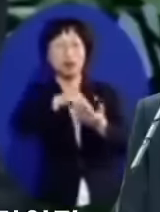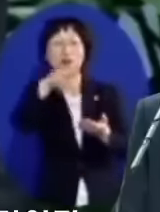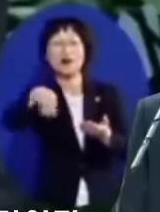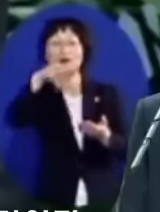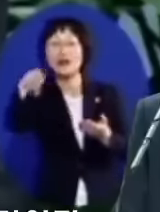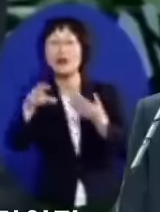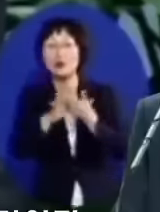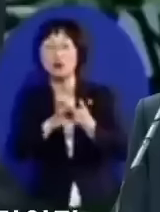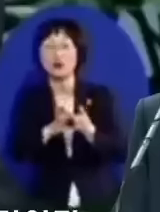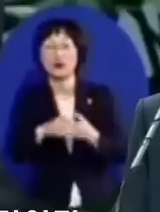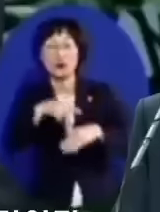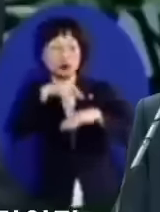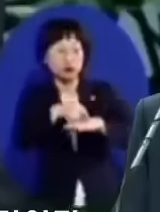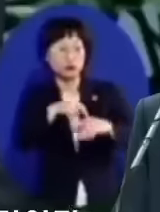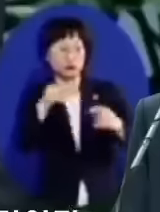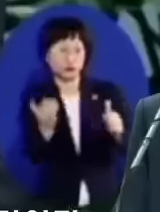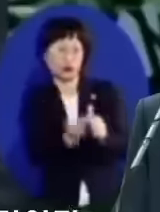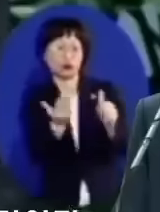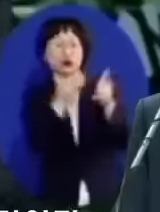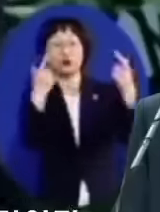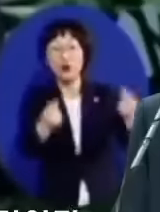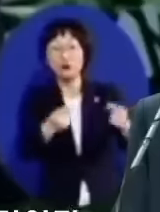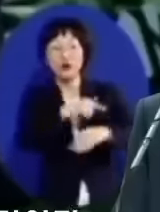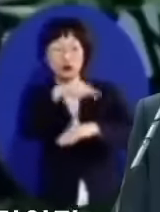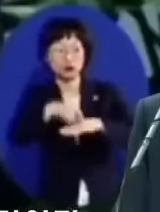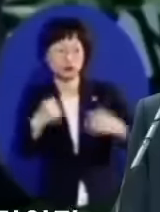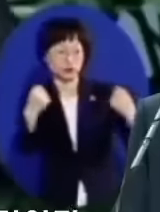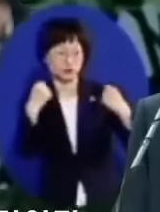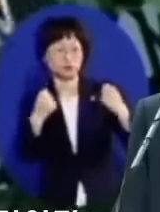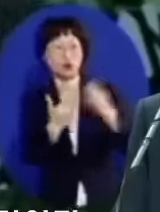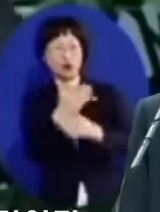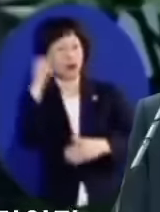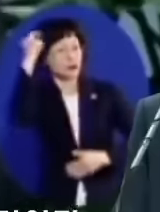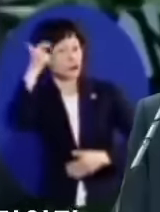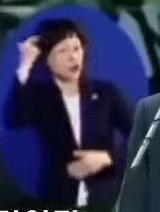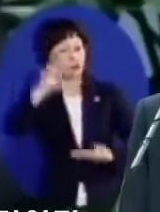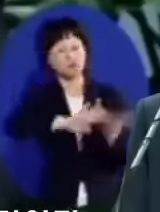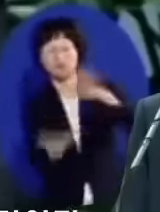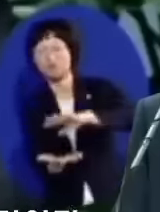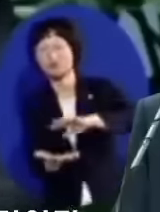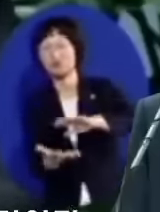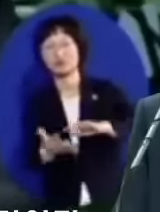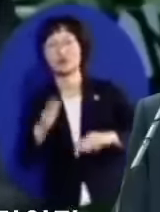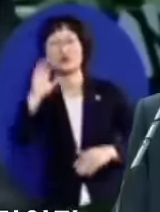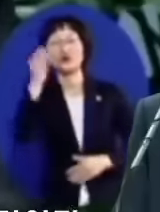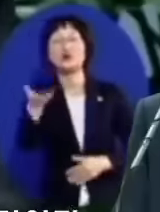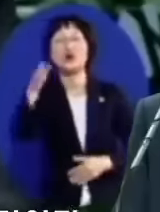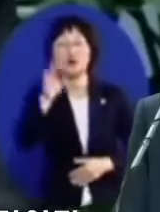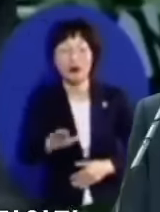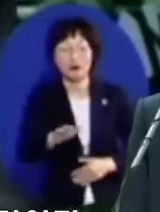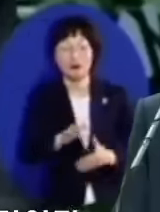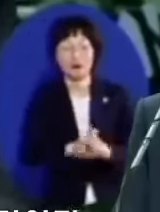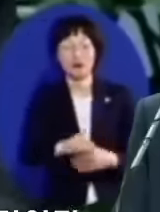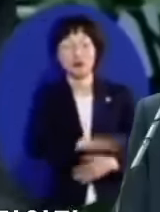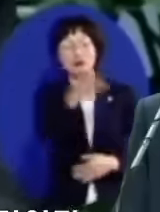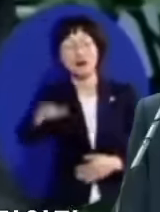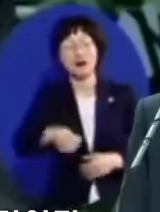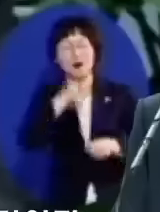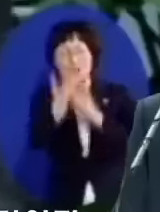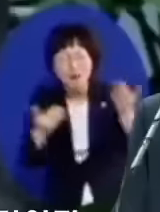방탕하면 육을 자꾸 키워주는 게 때문에 육이 힘을 내어서 영을 뒤엎어버리죠. 그러나 우리가